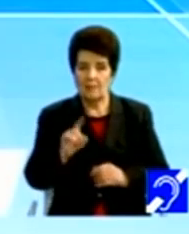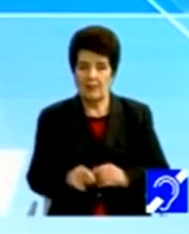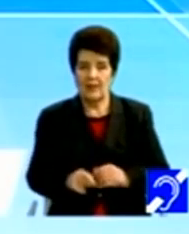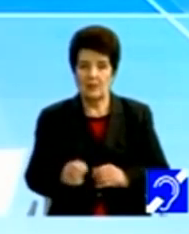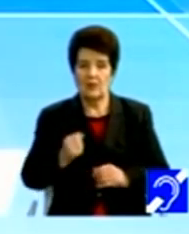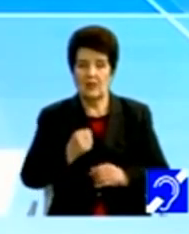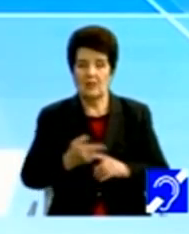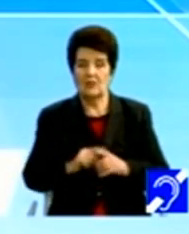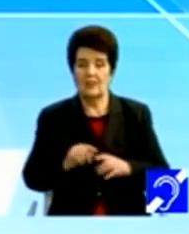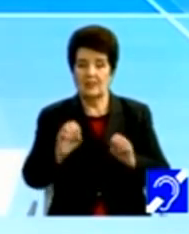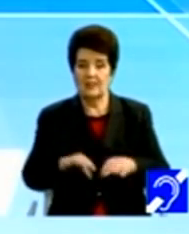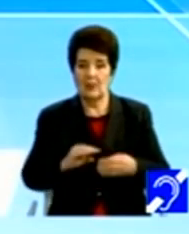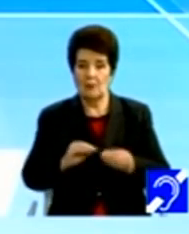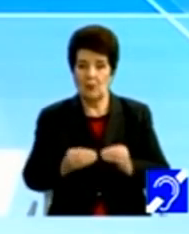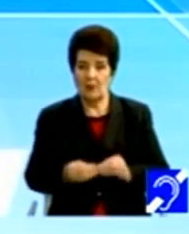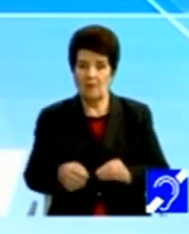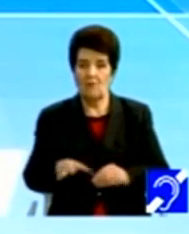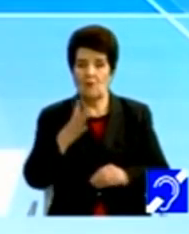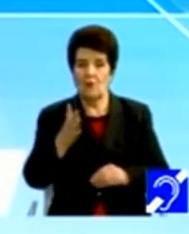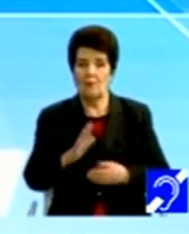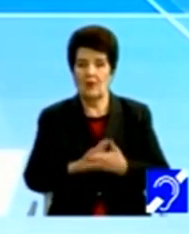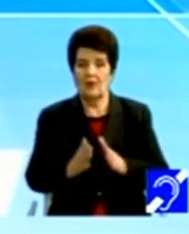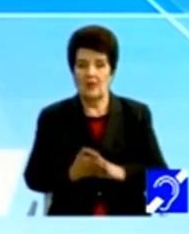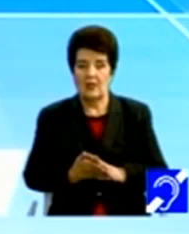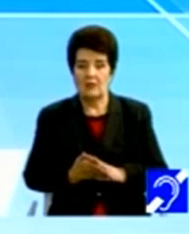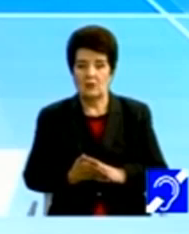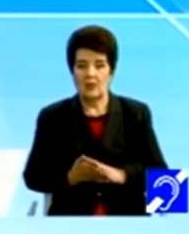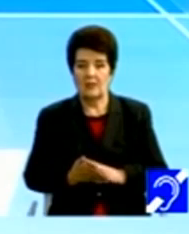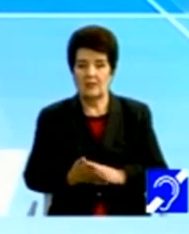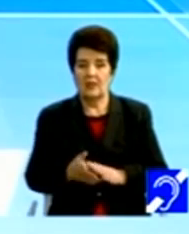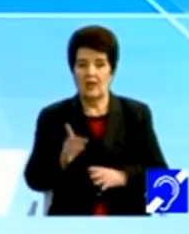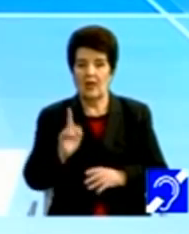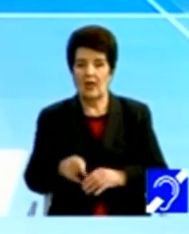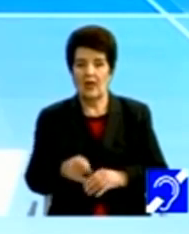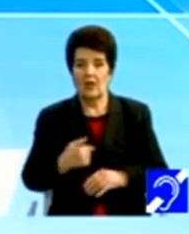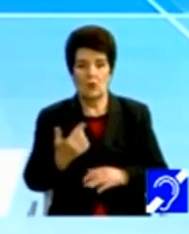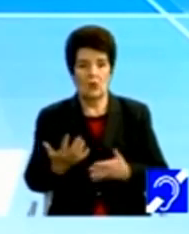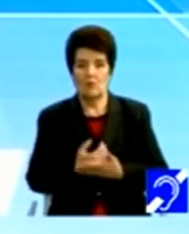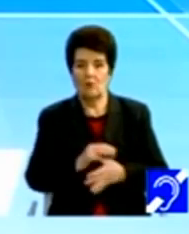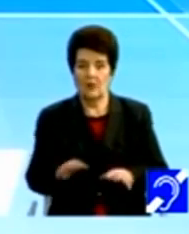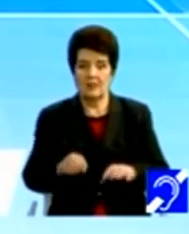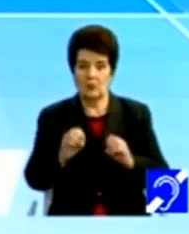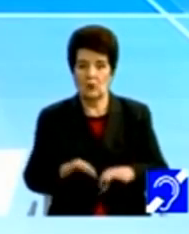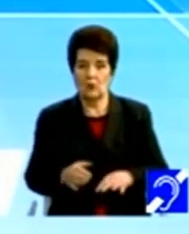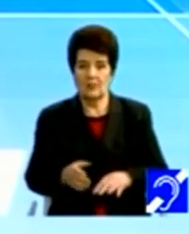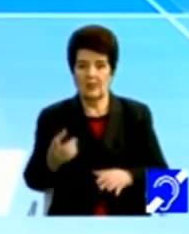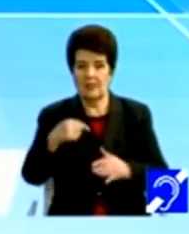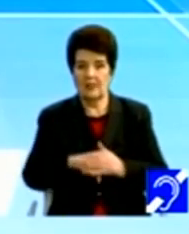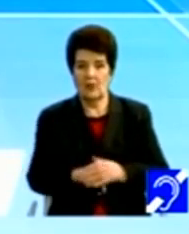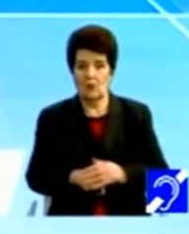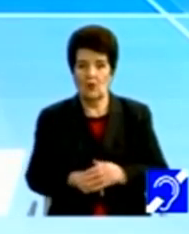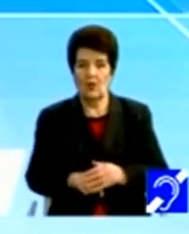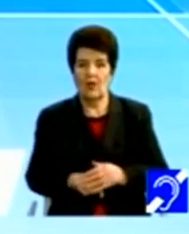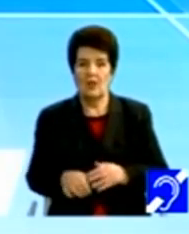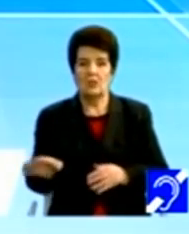redresarea acestei probleme. Altfel vom ajunge într-o situație în care noi nu vom găsi soluții în interior și ne vom prăbuși